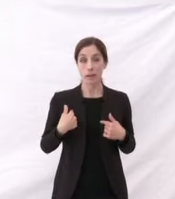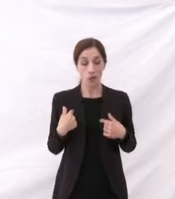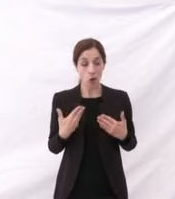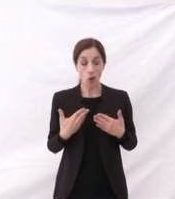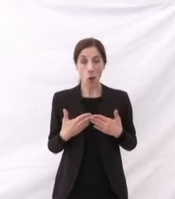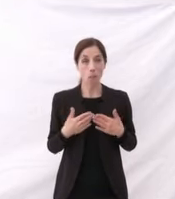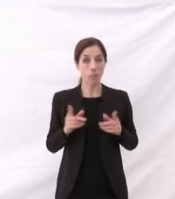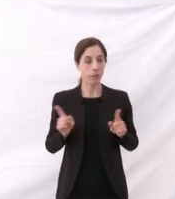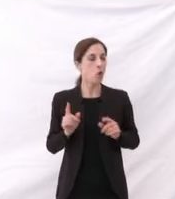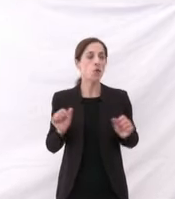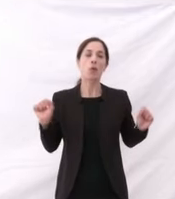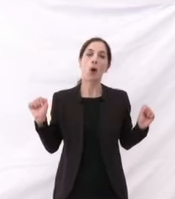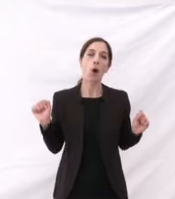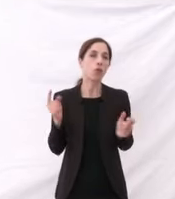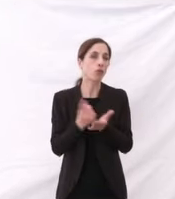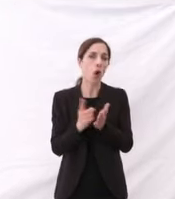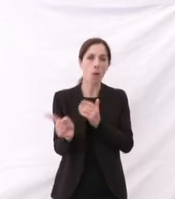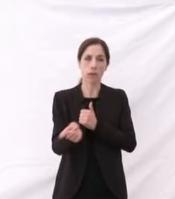dobbiamo permettercelo.